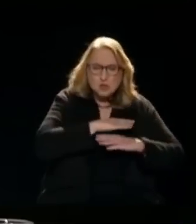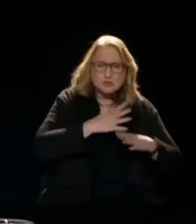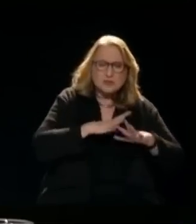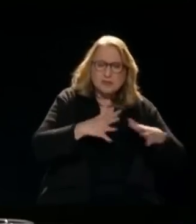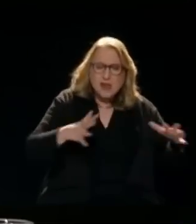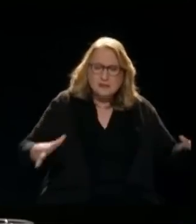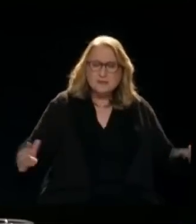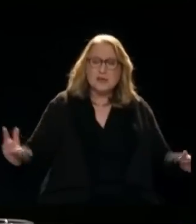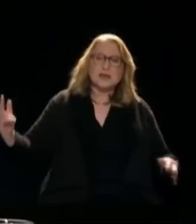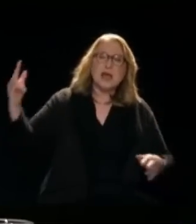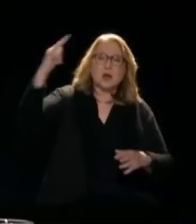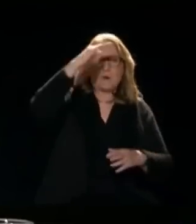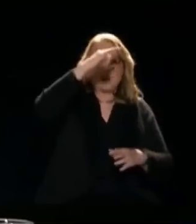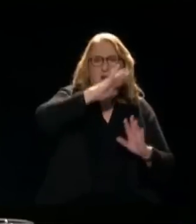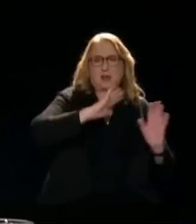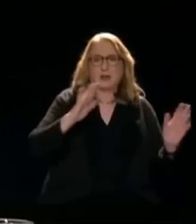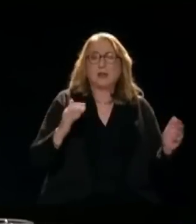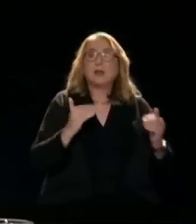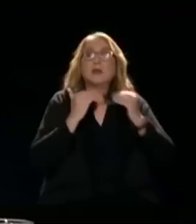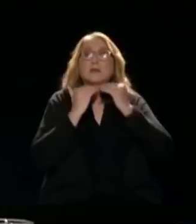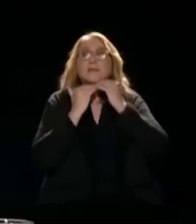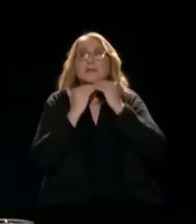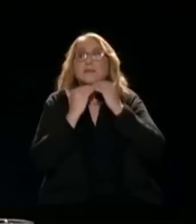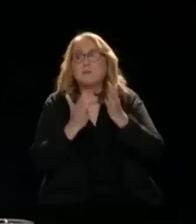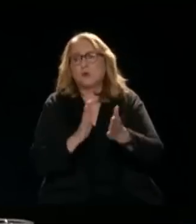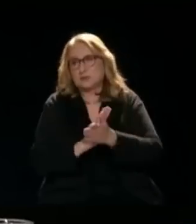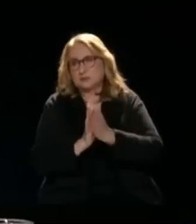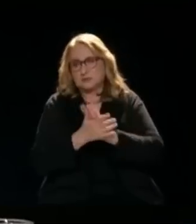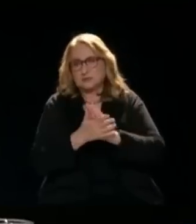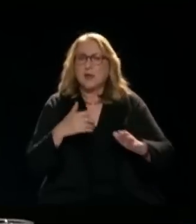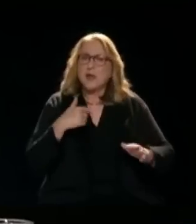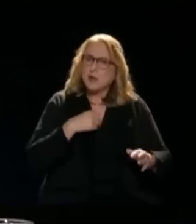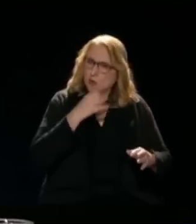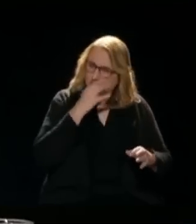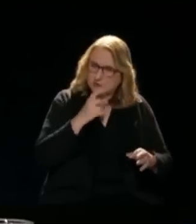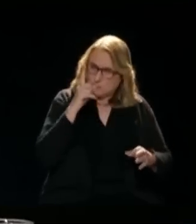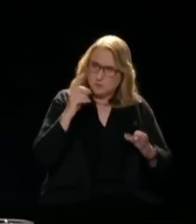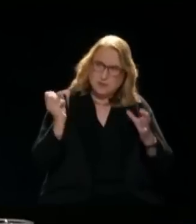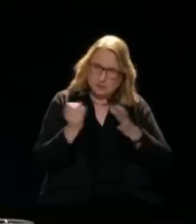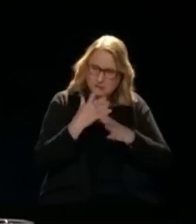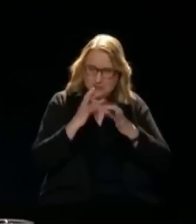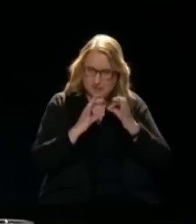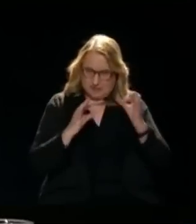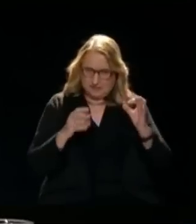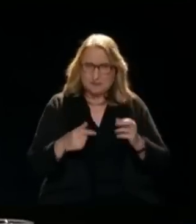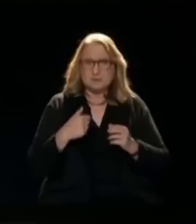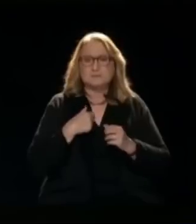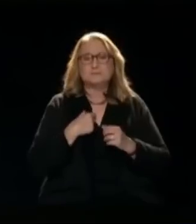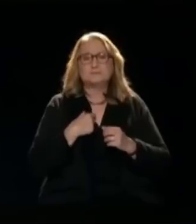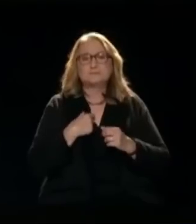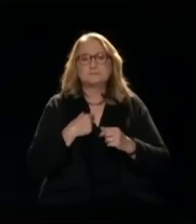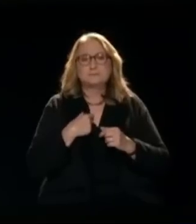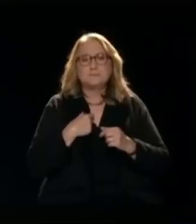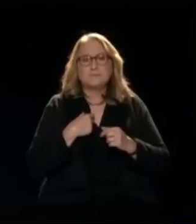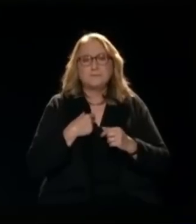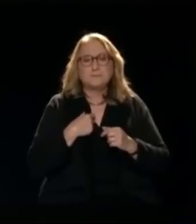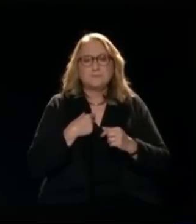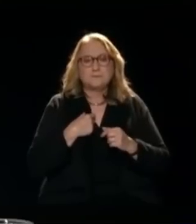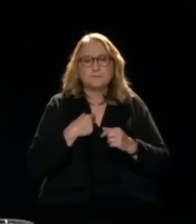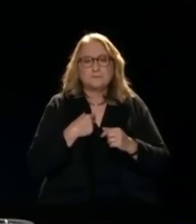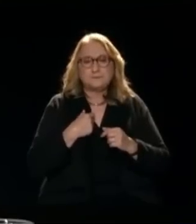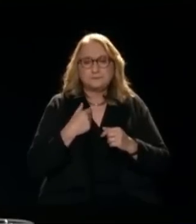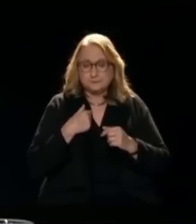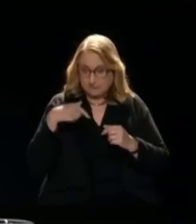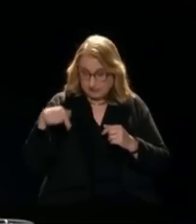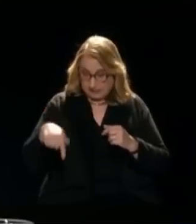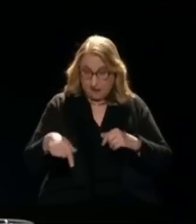αέρα. Δεν μπορείς να αφήνεις να είσαι ξέπαρκο. Θα σας πω ένα στοιχείο που είναι και είδηση, το έμαθα μόλις τις προάλλες. Ότι έχουμε